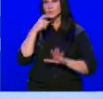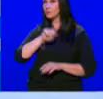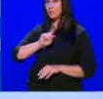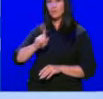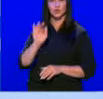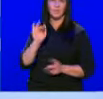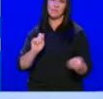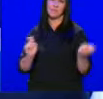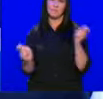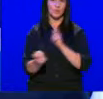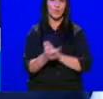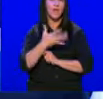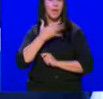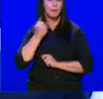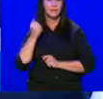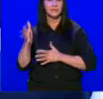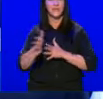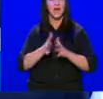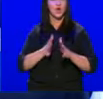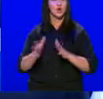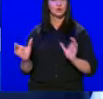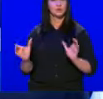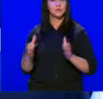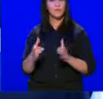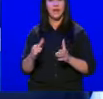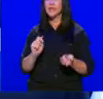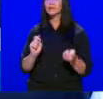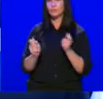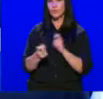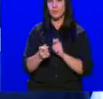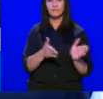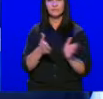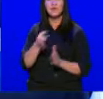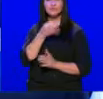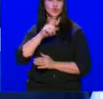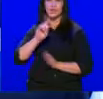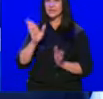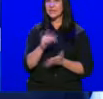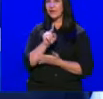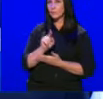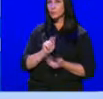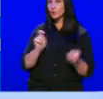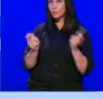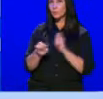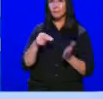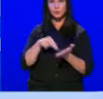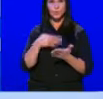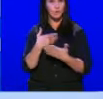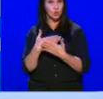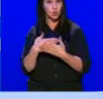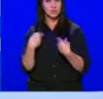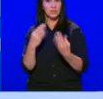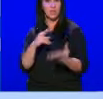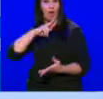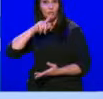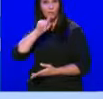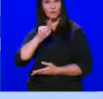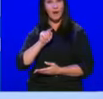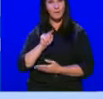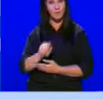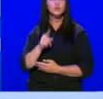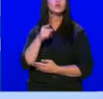да бъде променена без Народното събрание да я промени. Да, в случая може би не става дума, че е променена позицията, а по-скоро да се даде отговор на въпроса,